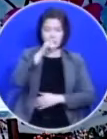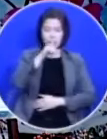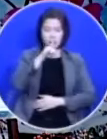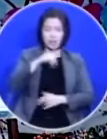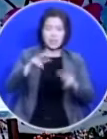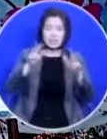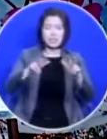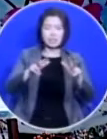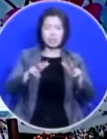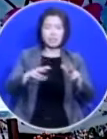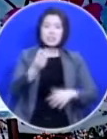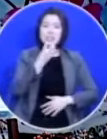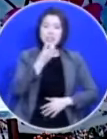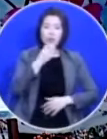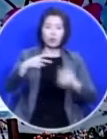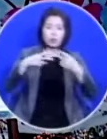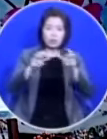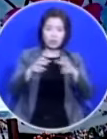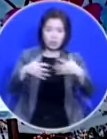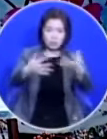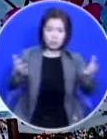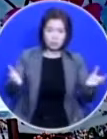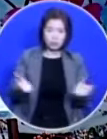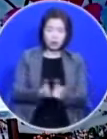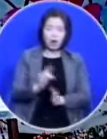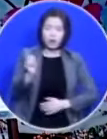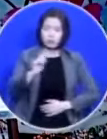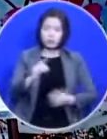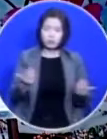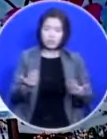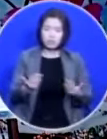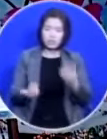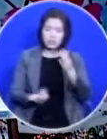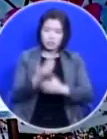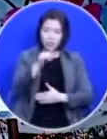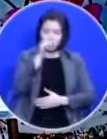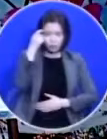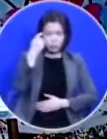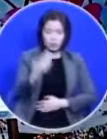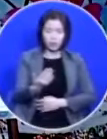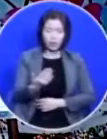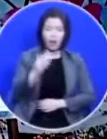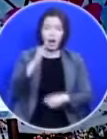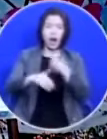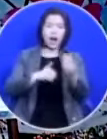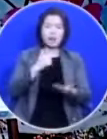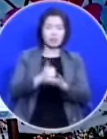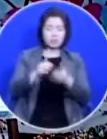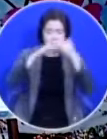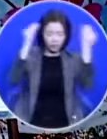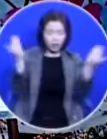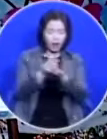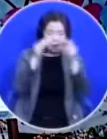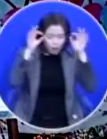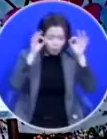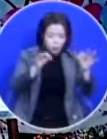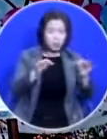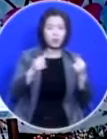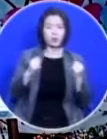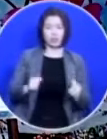지금이 서울 성남 일 때 무슨 일이 벌어지고 있을까요 하나님은 다 보고